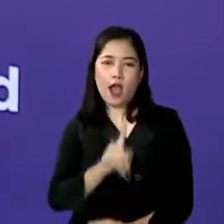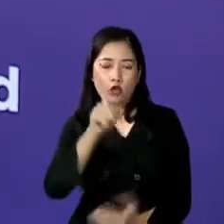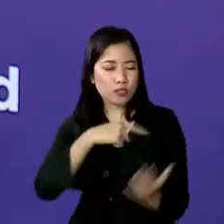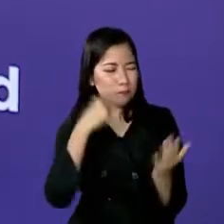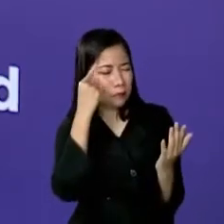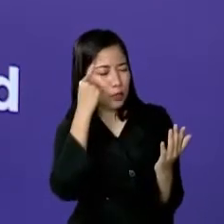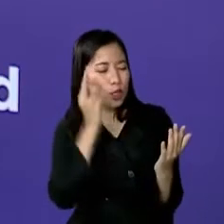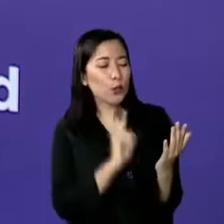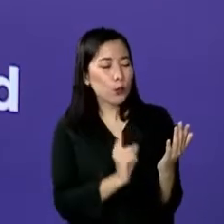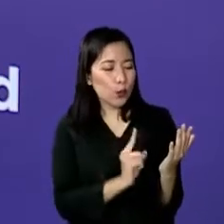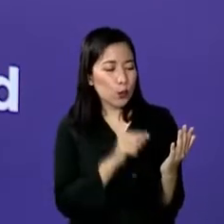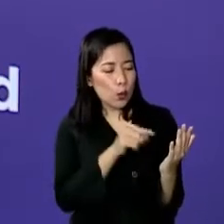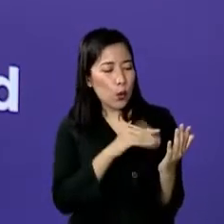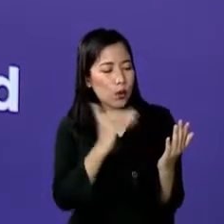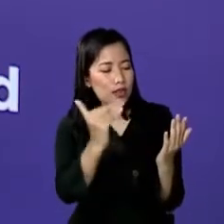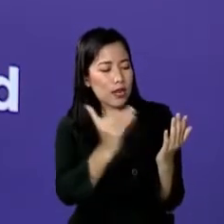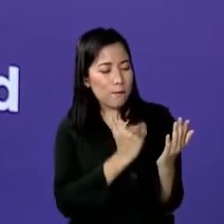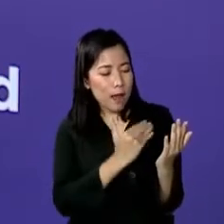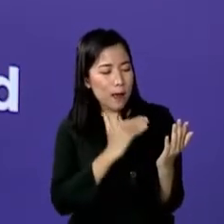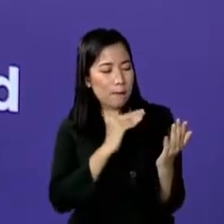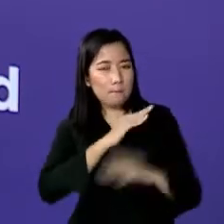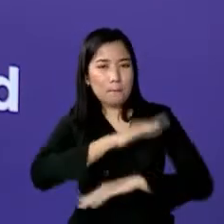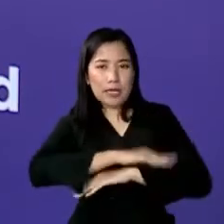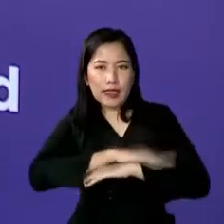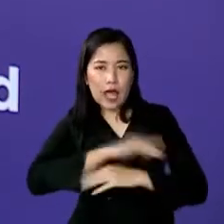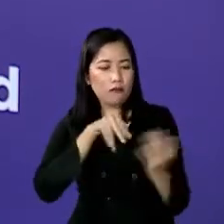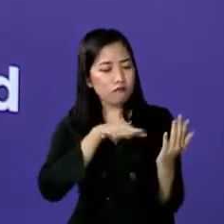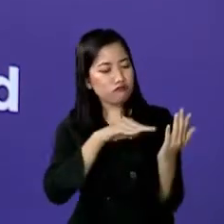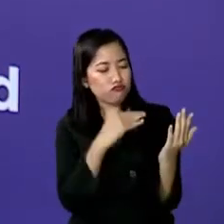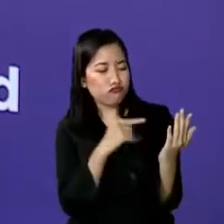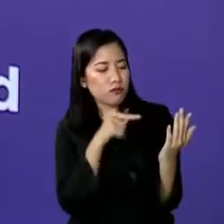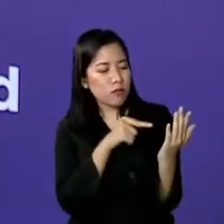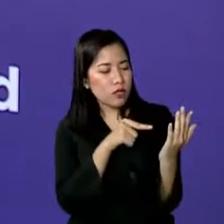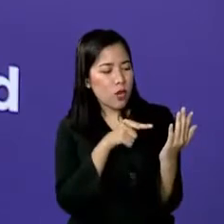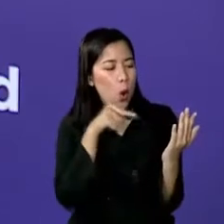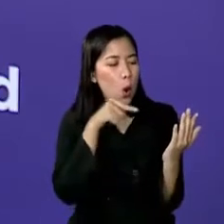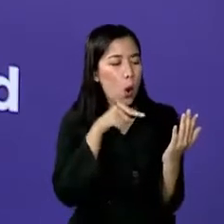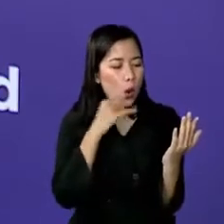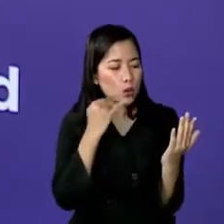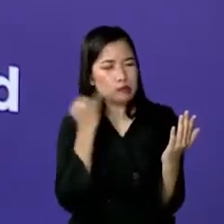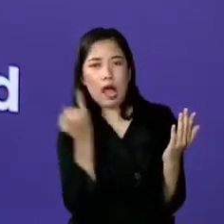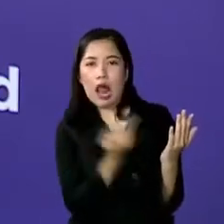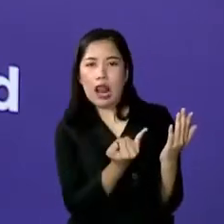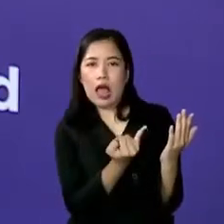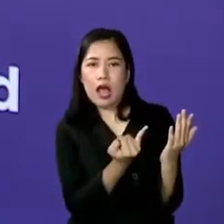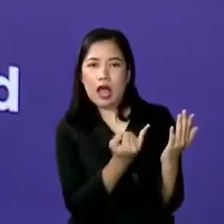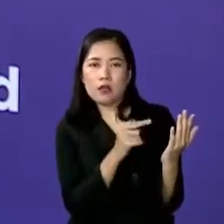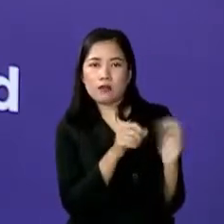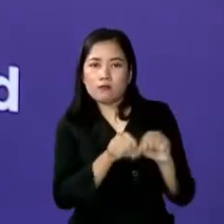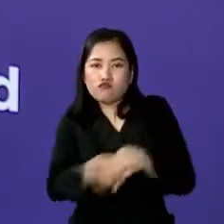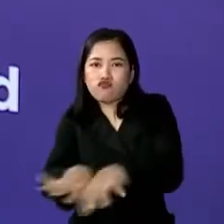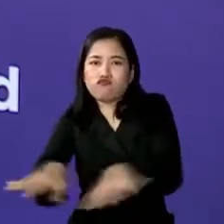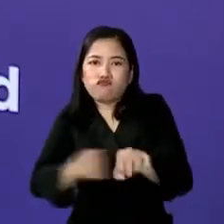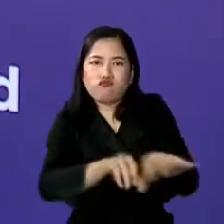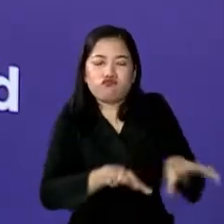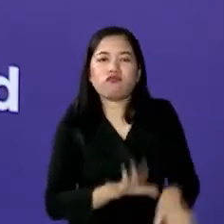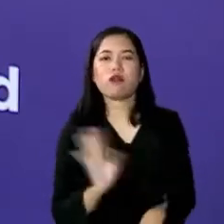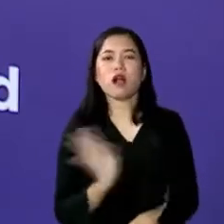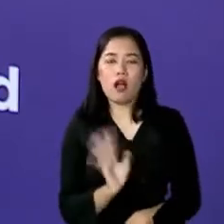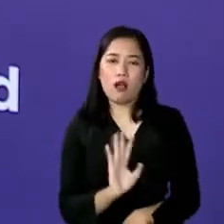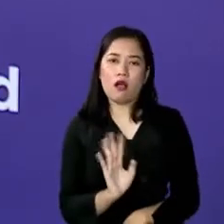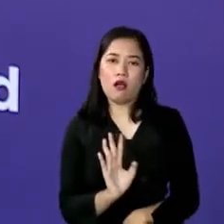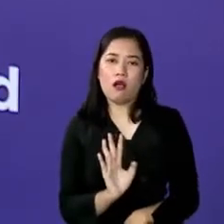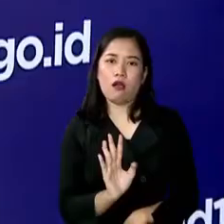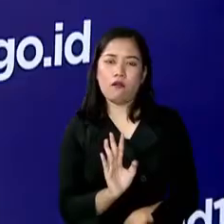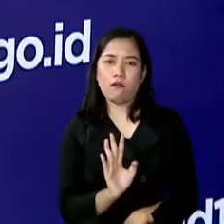supaya berita-berita yang eh tidak begitu benar itu tidak tersebar dengan cepat segera begitu memang